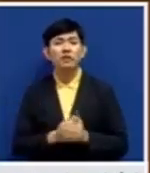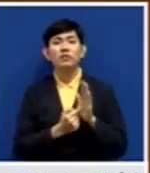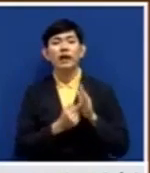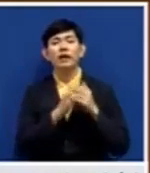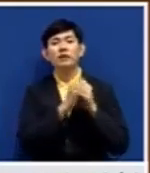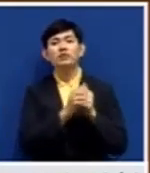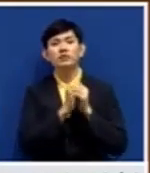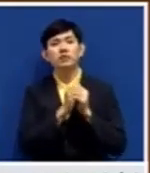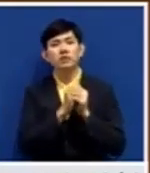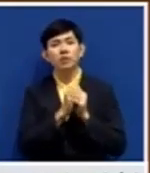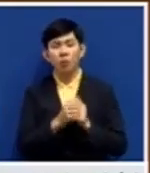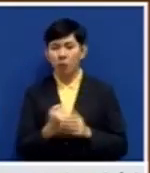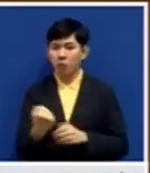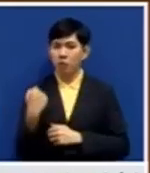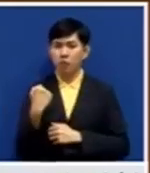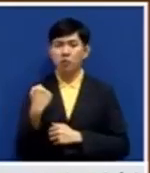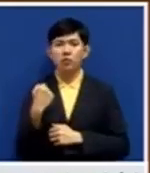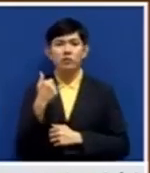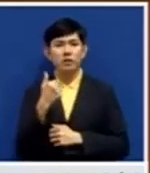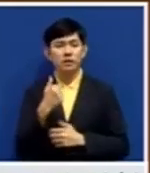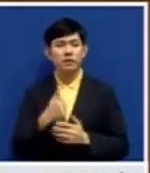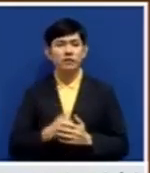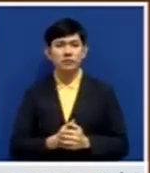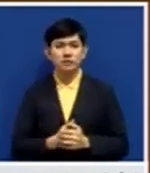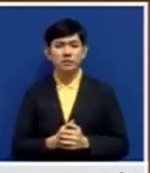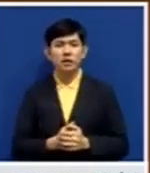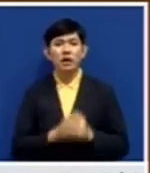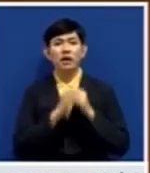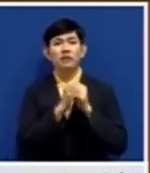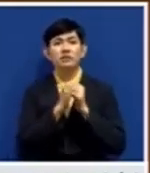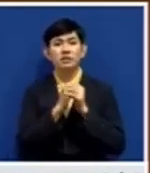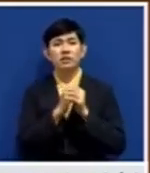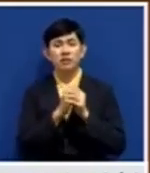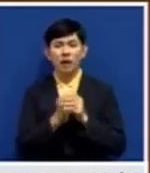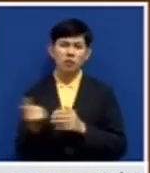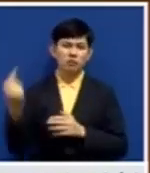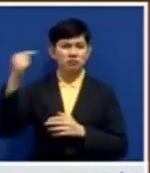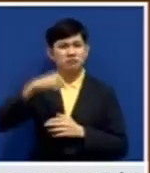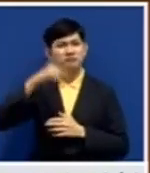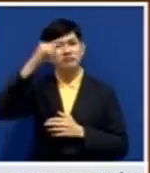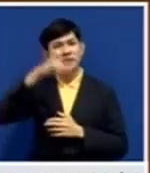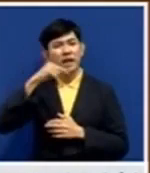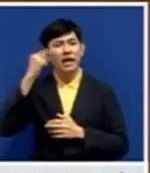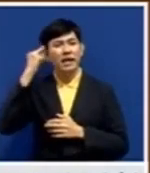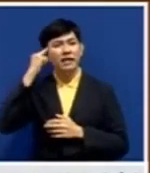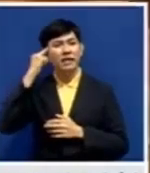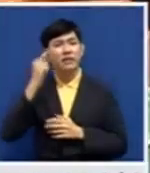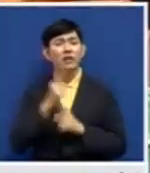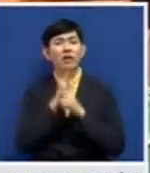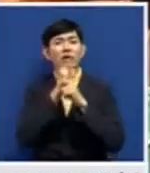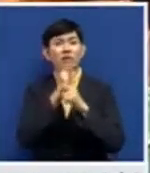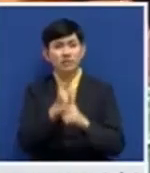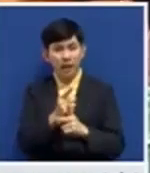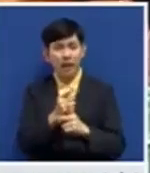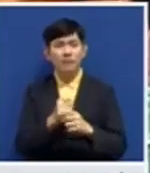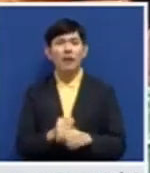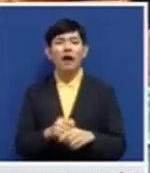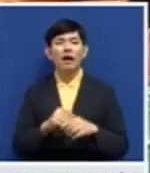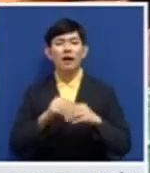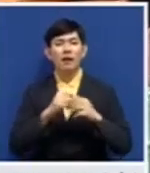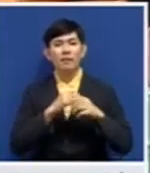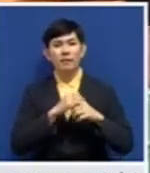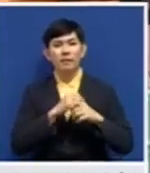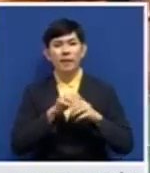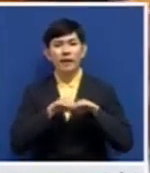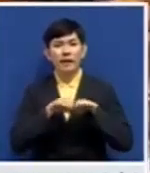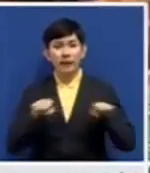พลังมหาศาลที่ลงมาจีนลงมาเขาต้องการใช้ Belt and Road ใช่ไหมครับท่านก็ทราบดีและ